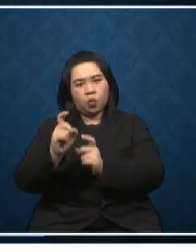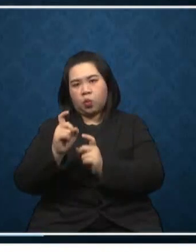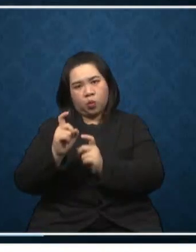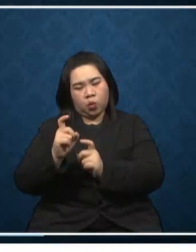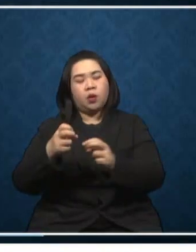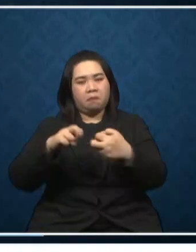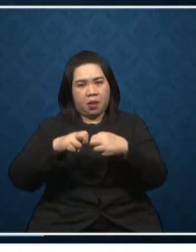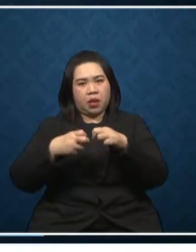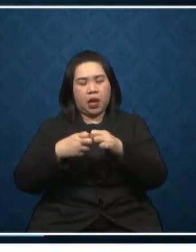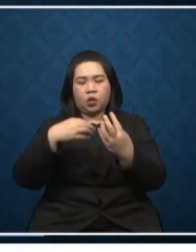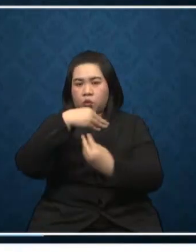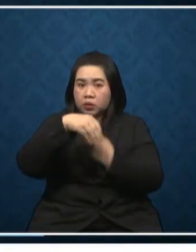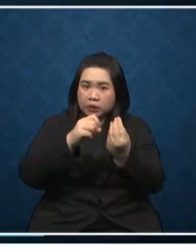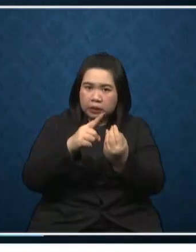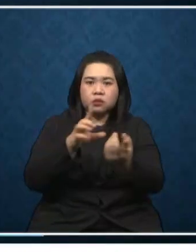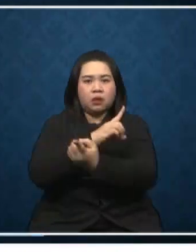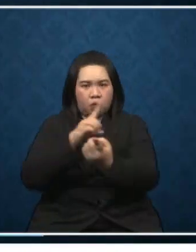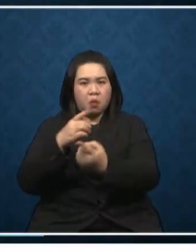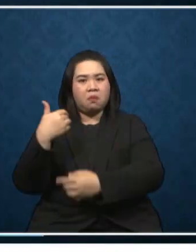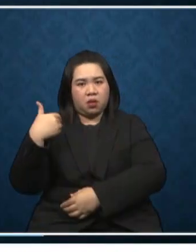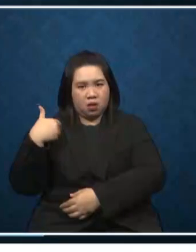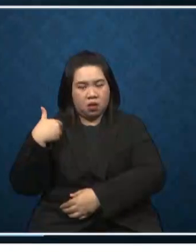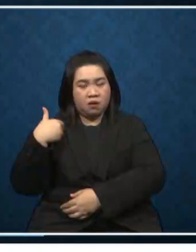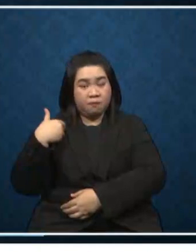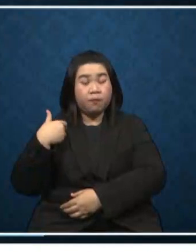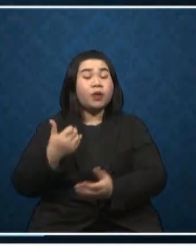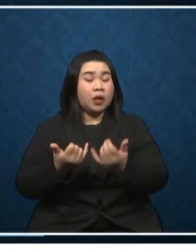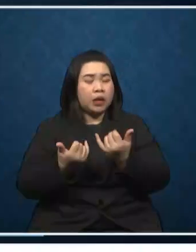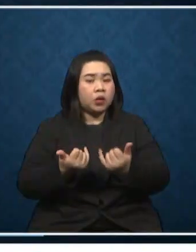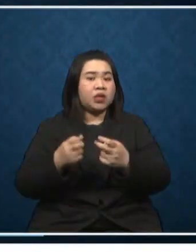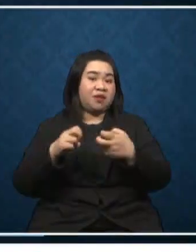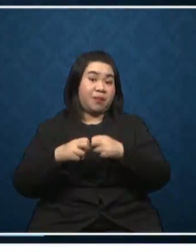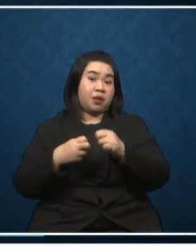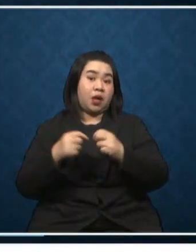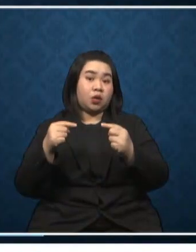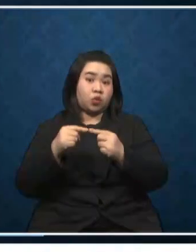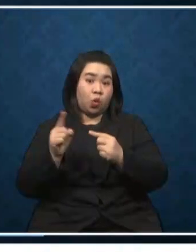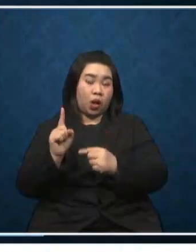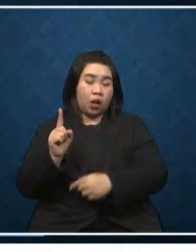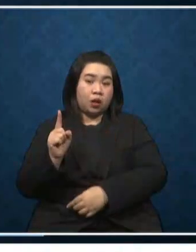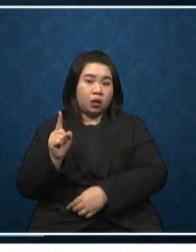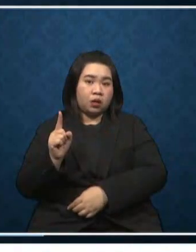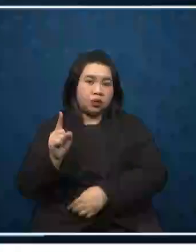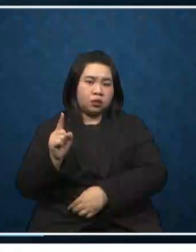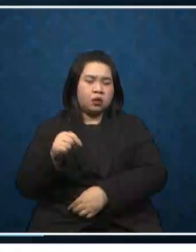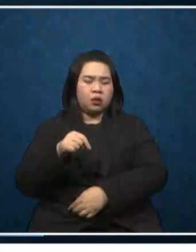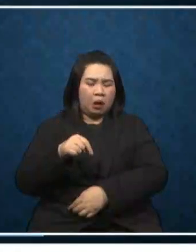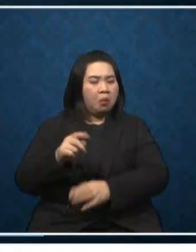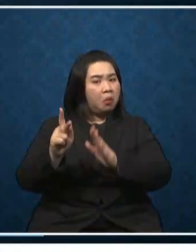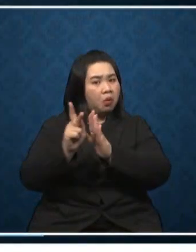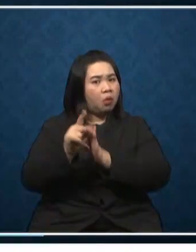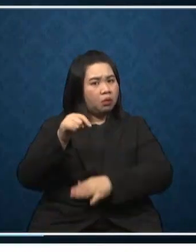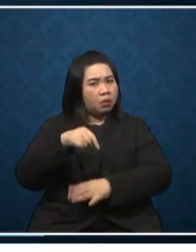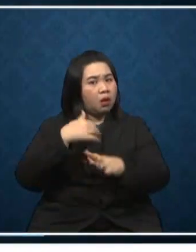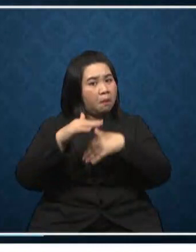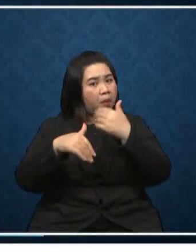บอก Negro Evenซึงไปคัดกับระบบที่เรายมรบ กหอเป่ว่เรา